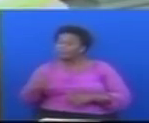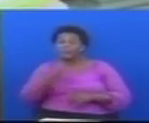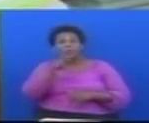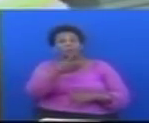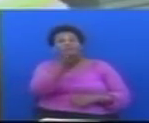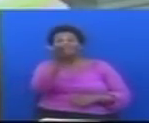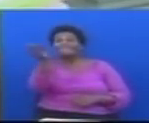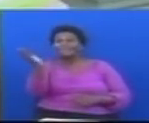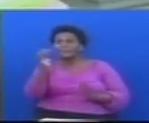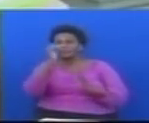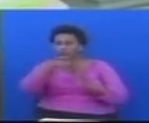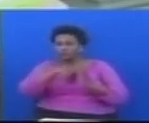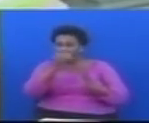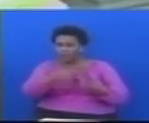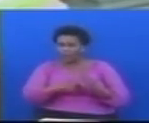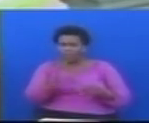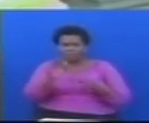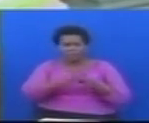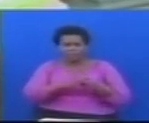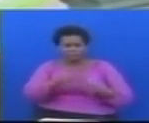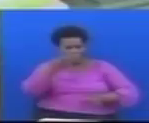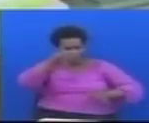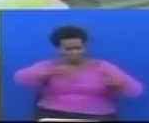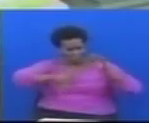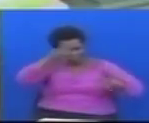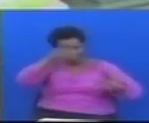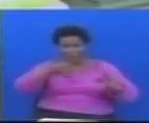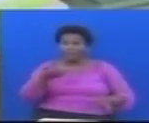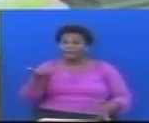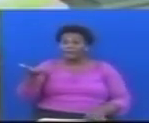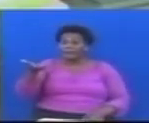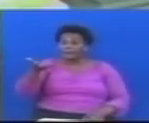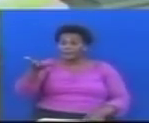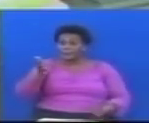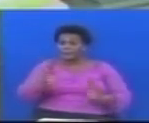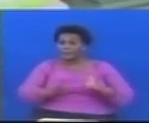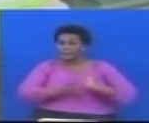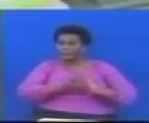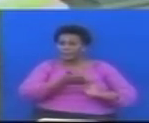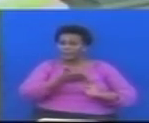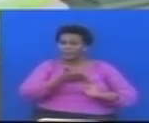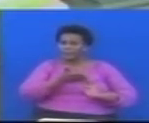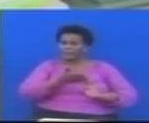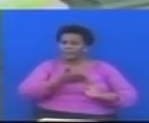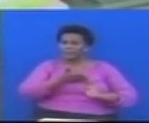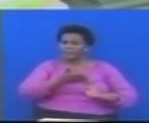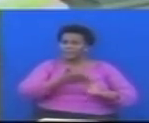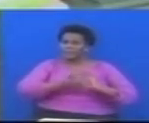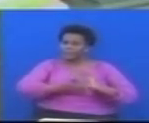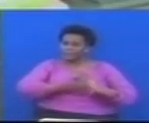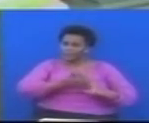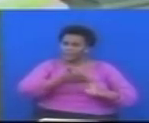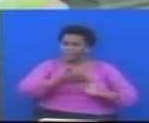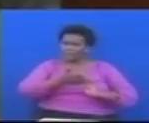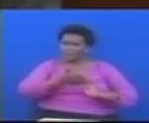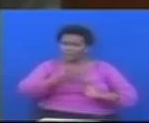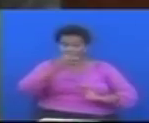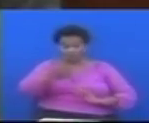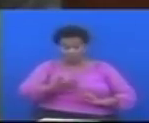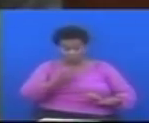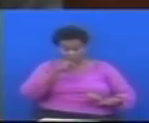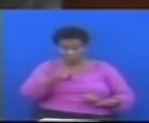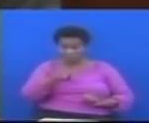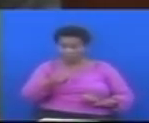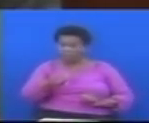gesi rasmi yataanza sasa mwezi huu tarehe 30, na atachukua muda wa takriban miezi 15 ili wananchi wa Mtwara waanze